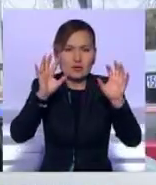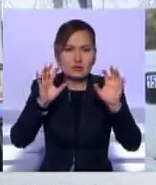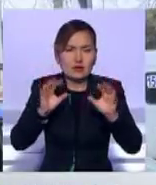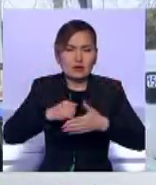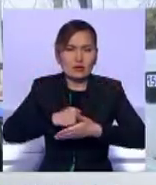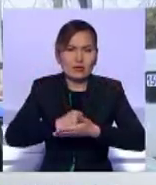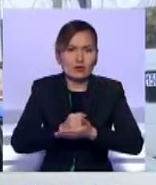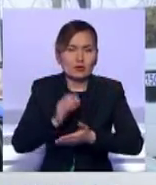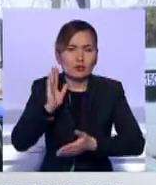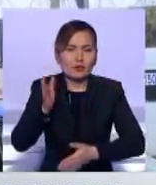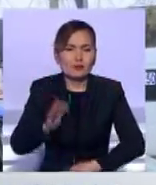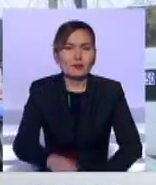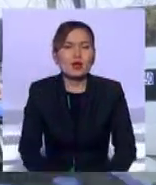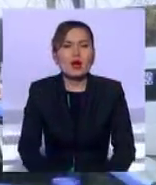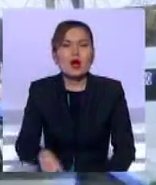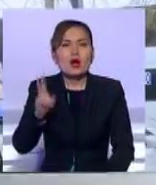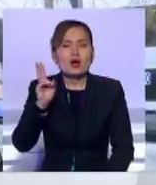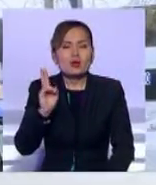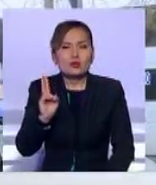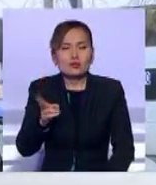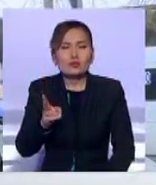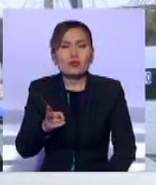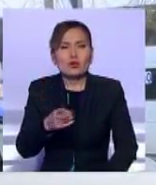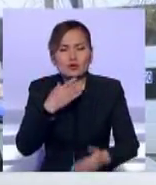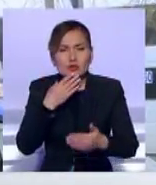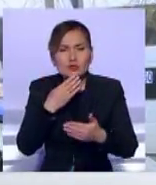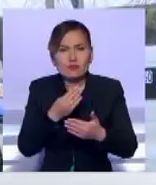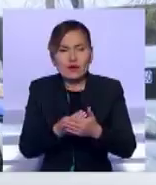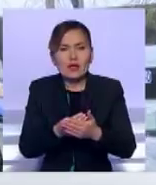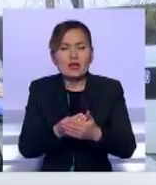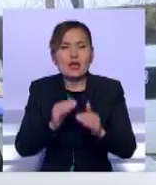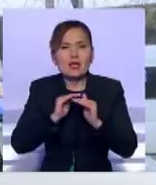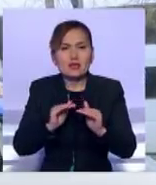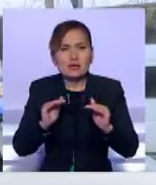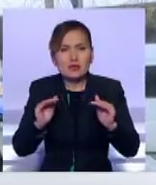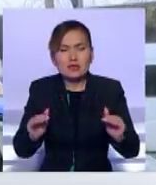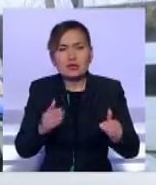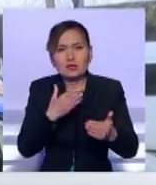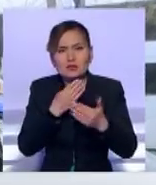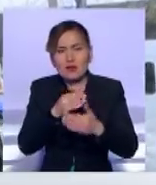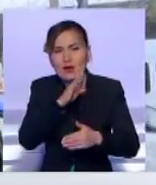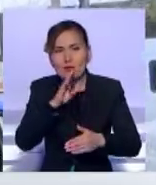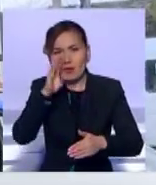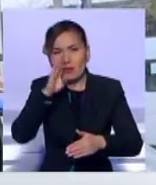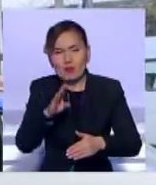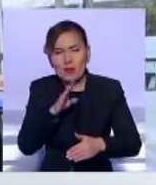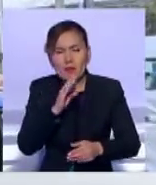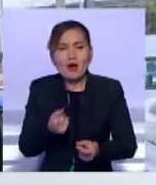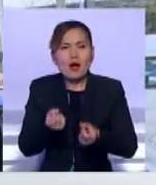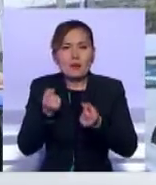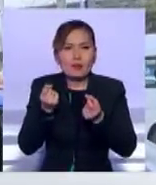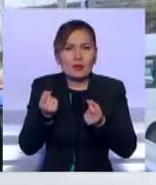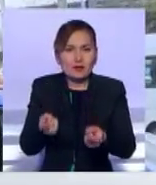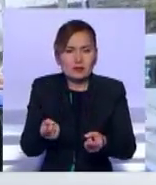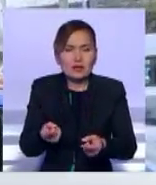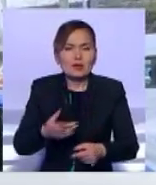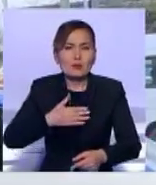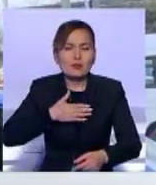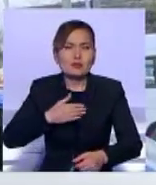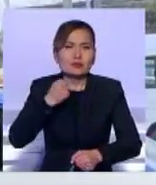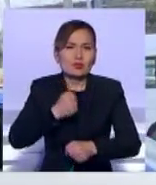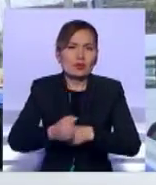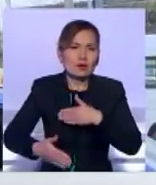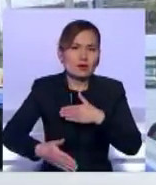Қырғыздар ата-анасын үшін қазір заман сондай ма, жоқ шынымен балалар ата-ананы қадірлеу керектігін түсінбей ма, білмедім. Бірақ біз жастарға